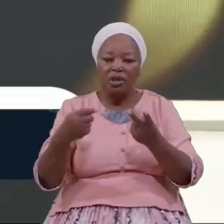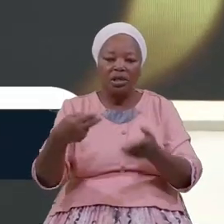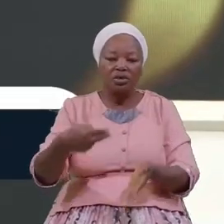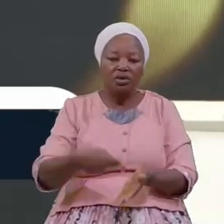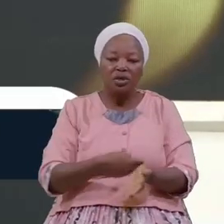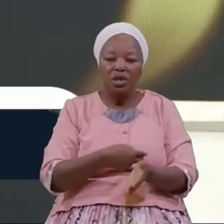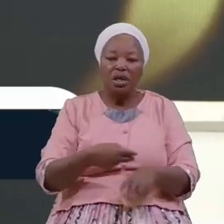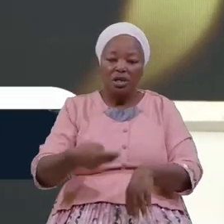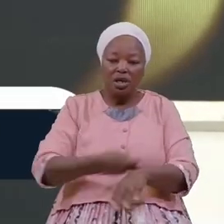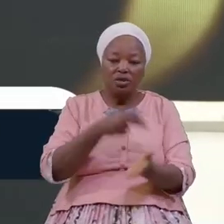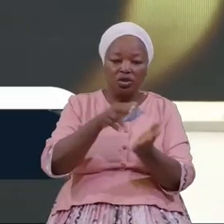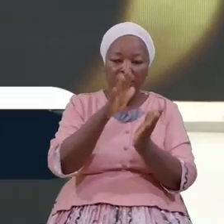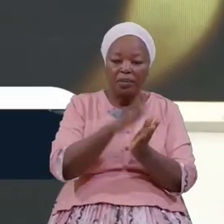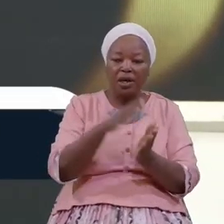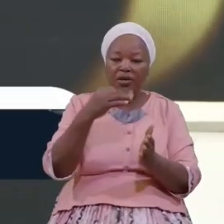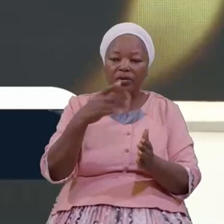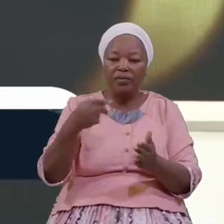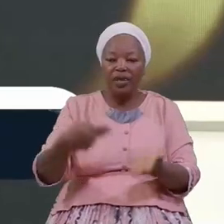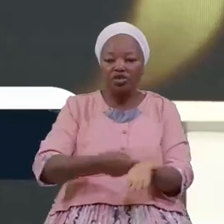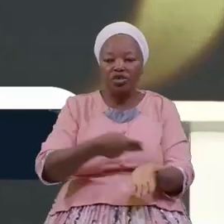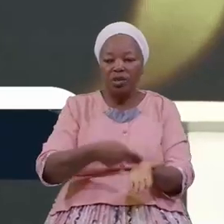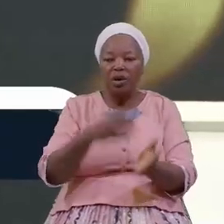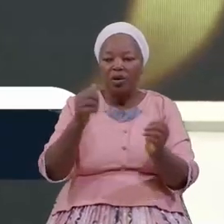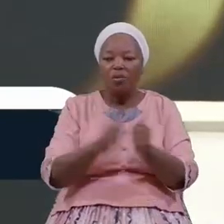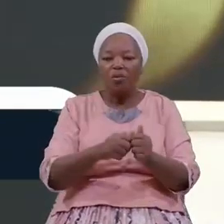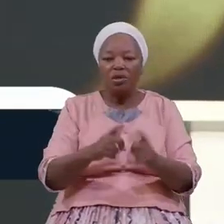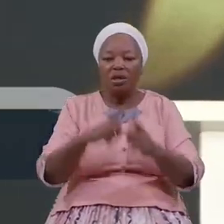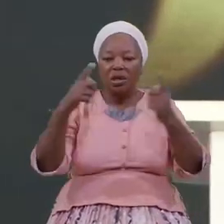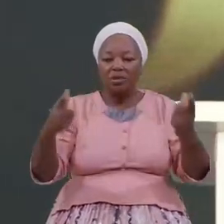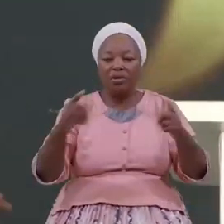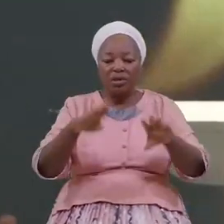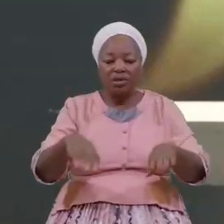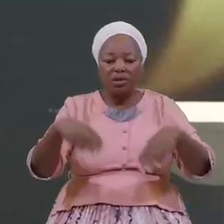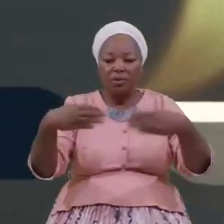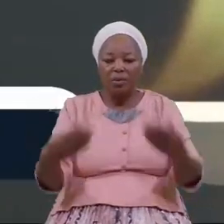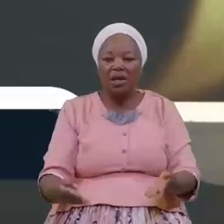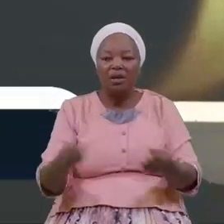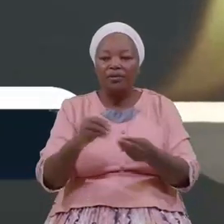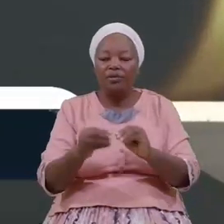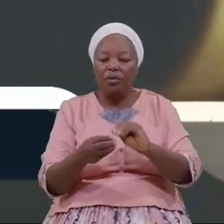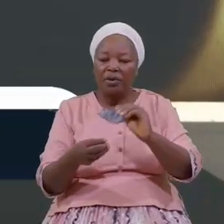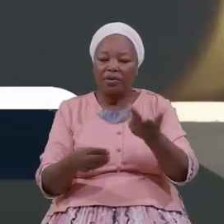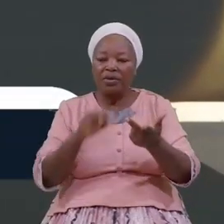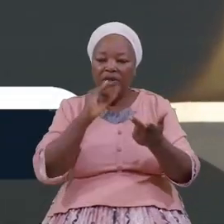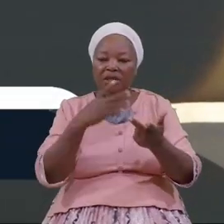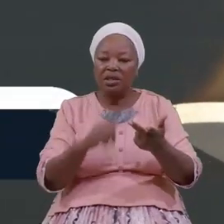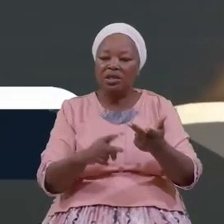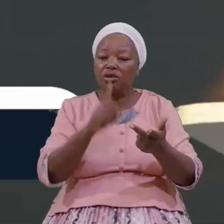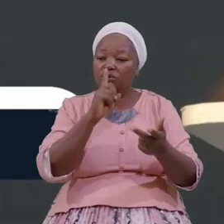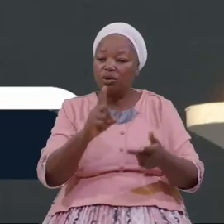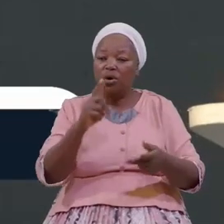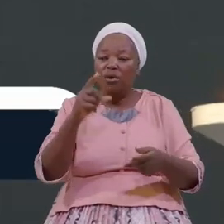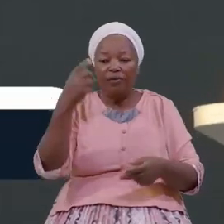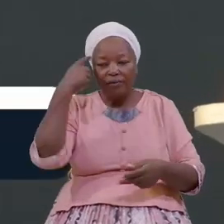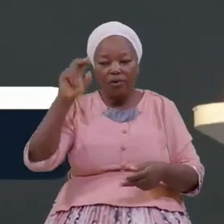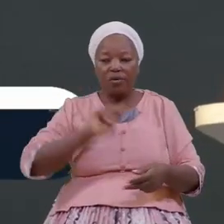berger des brebis aux provisions surabondantes. 3. La caution ou la